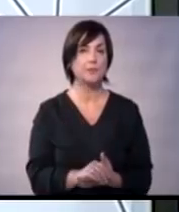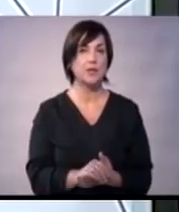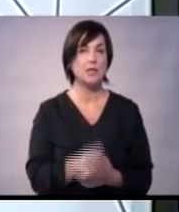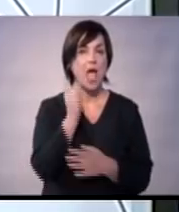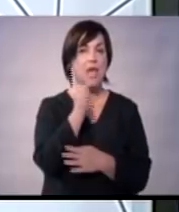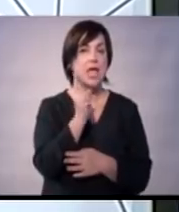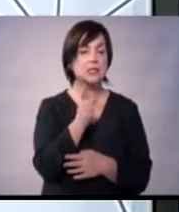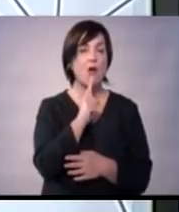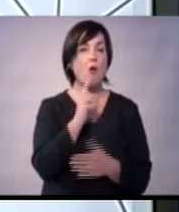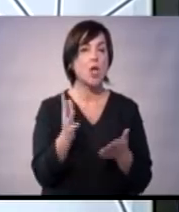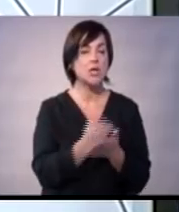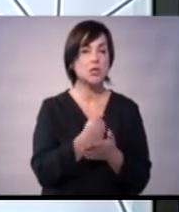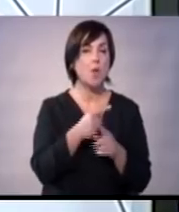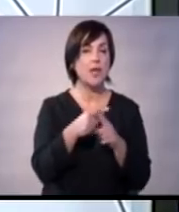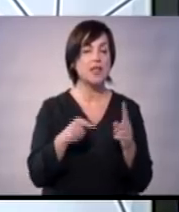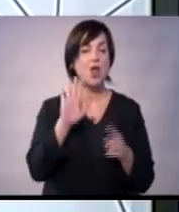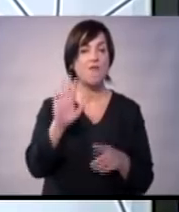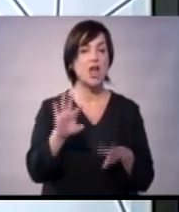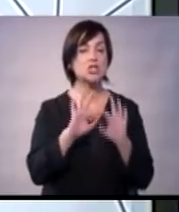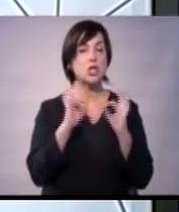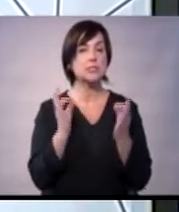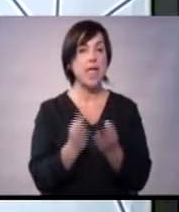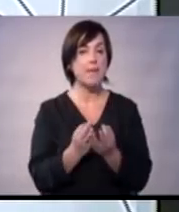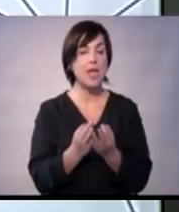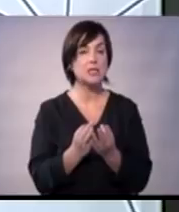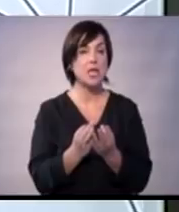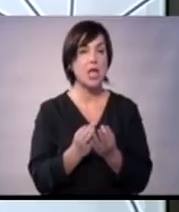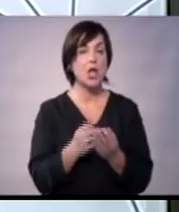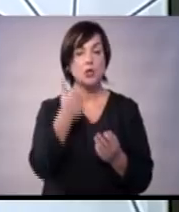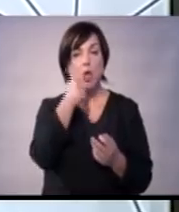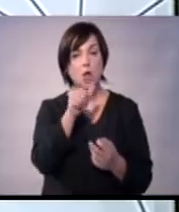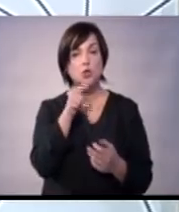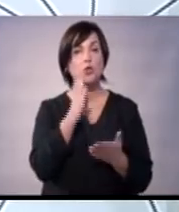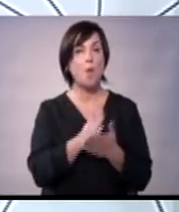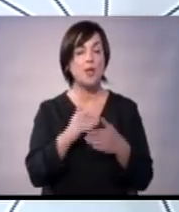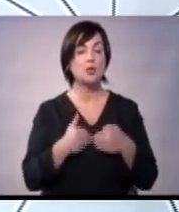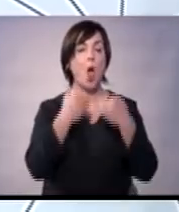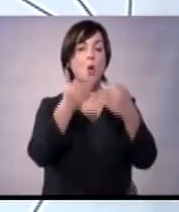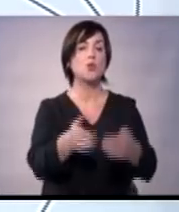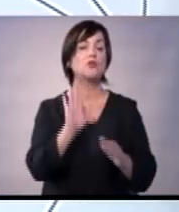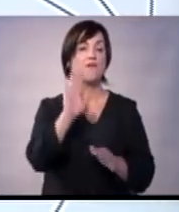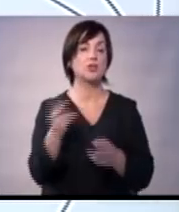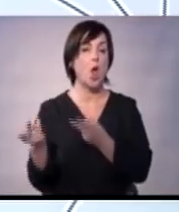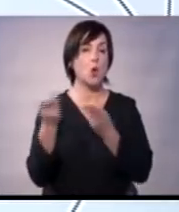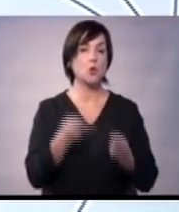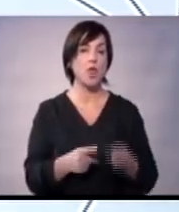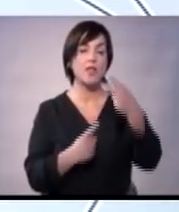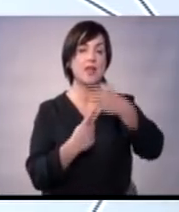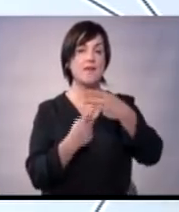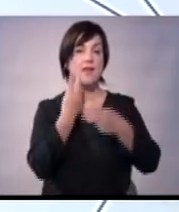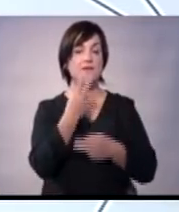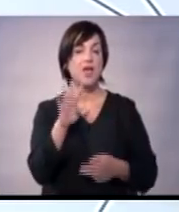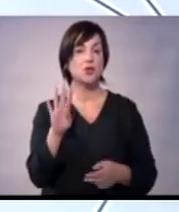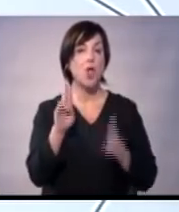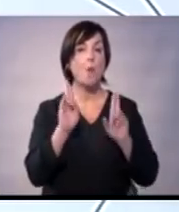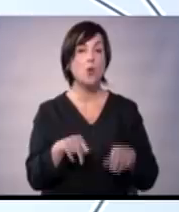za kanite, što gi dobile delo od vaše to semestvo, zaradi što bieše odloženo vaše to gostuvanje tuka vo Televizija